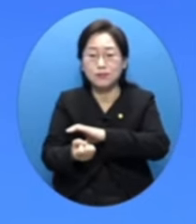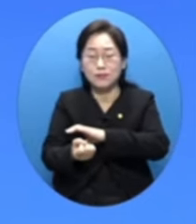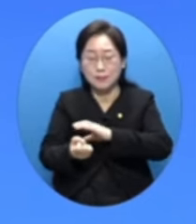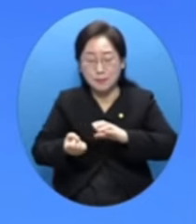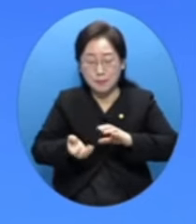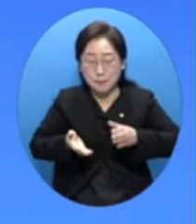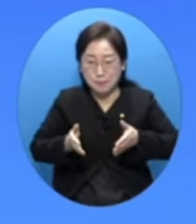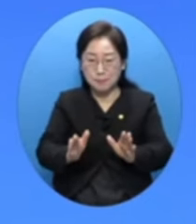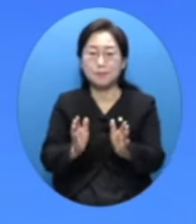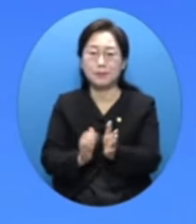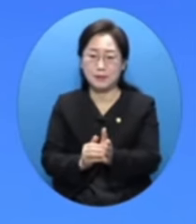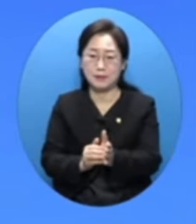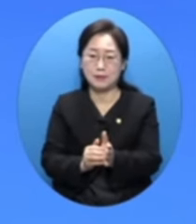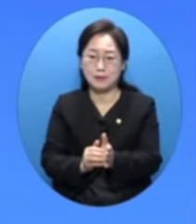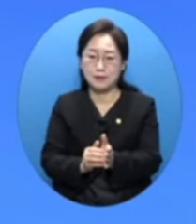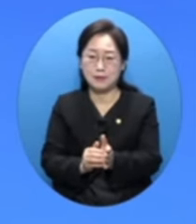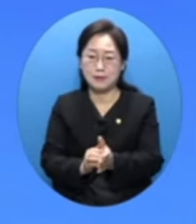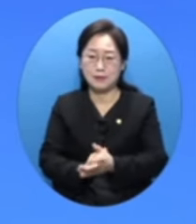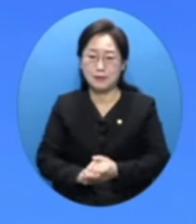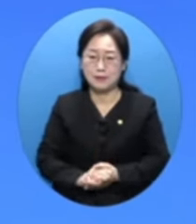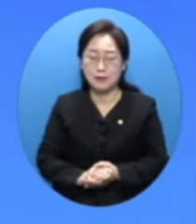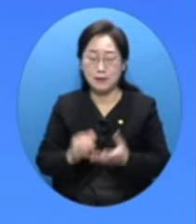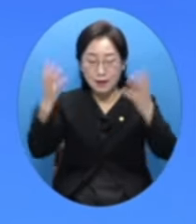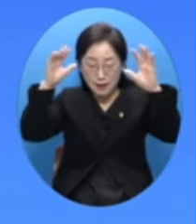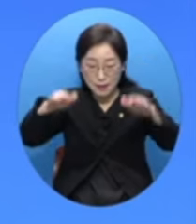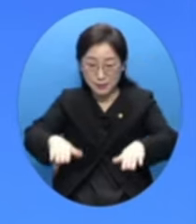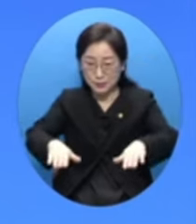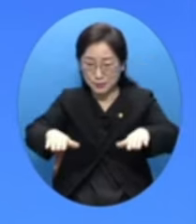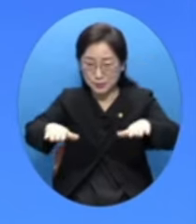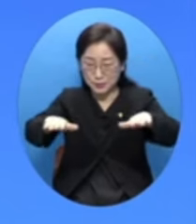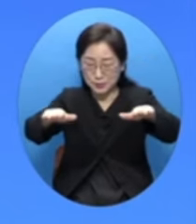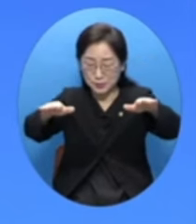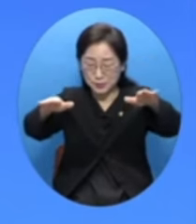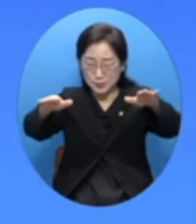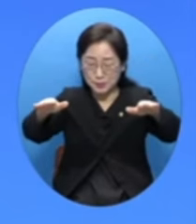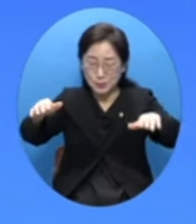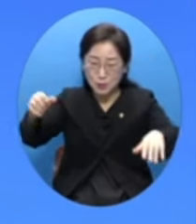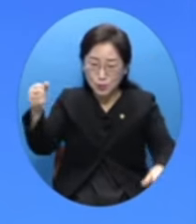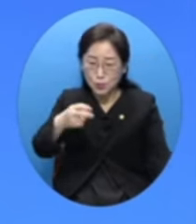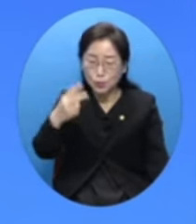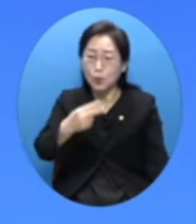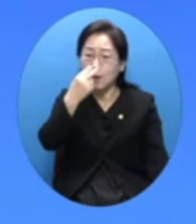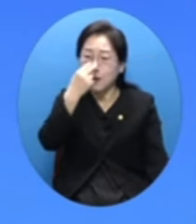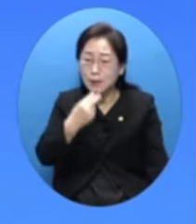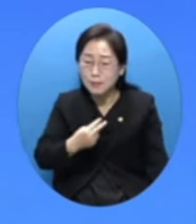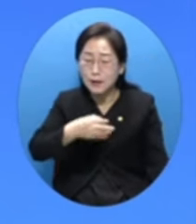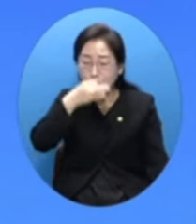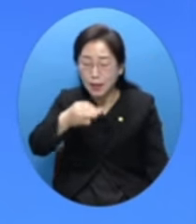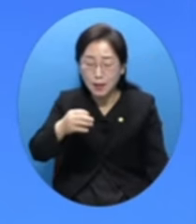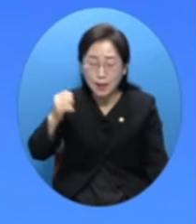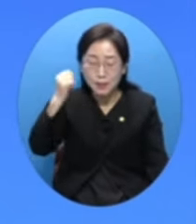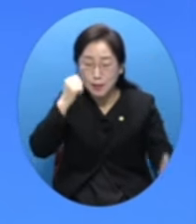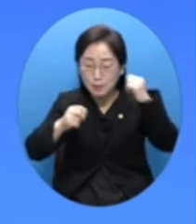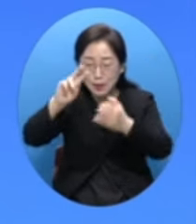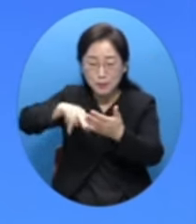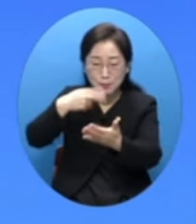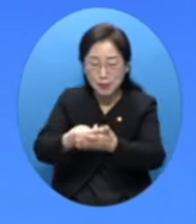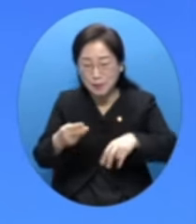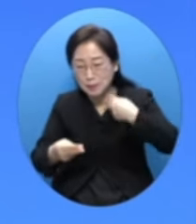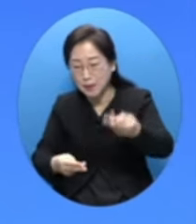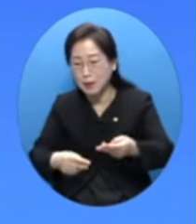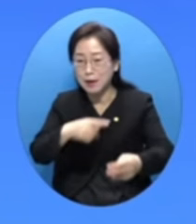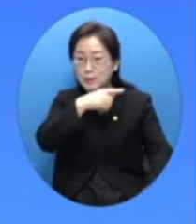태어납니다 아이가 자라면서 수시로 감기도 걸리고 또 넘어져서 무릎이 깨지고 피도